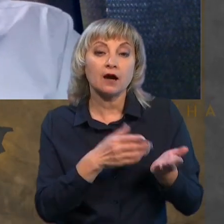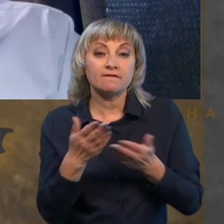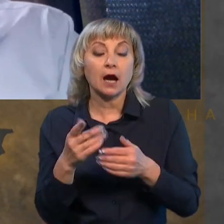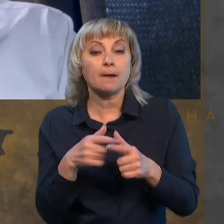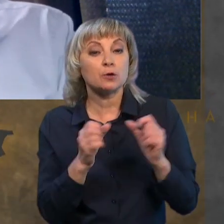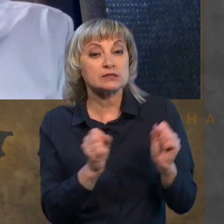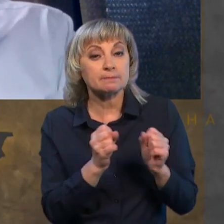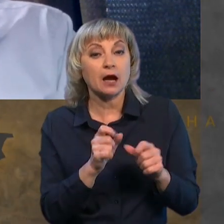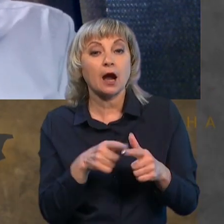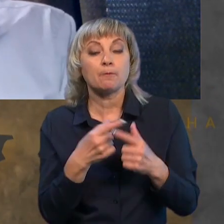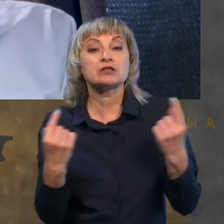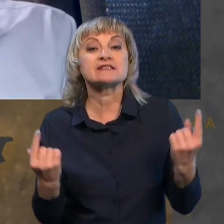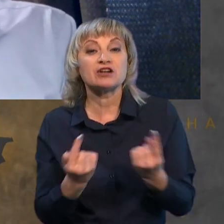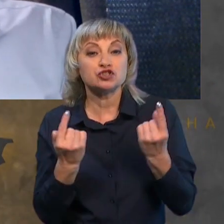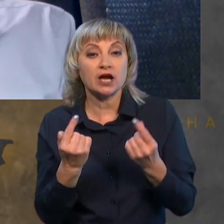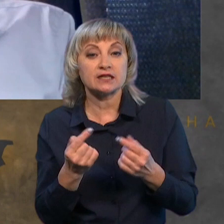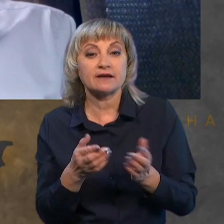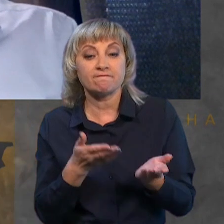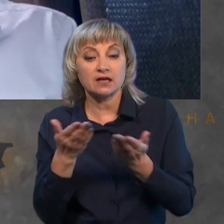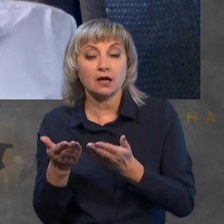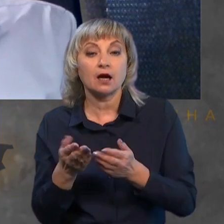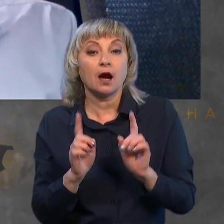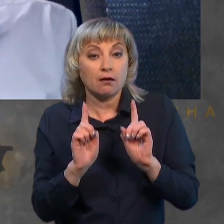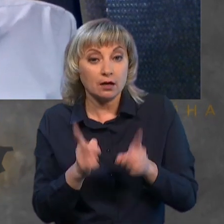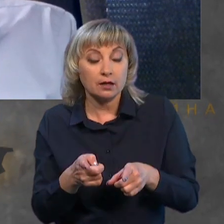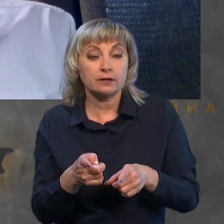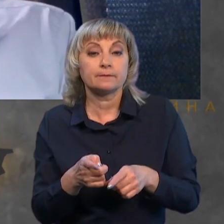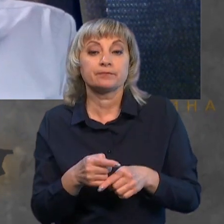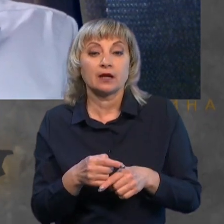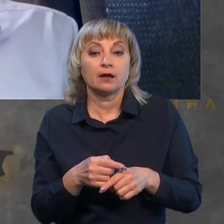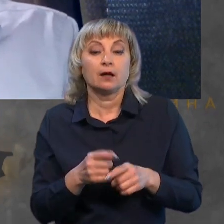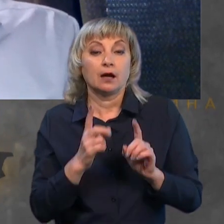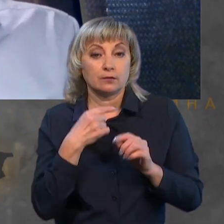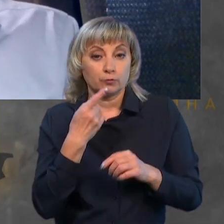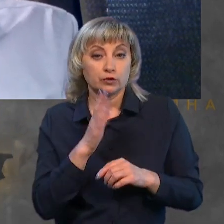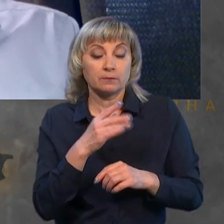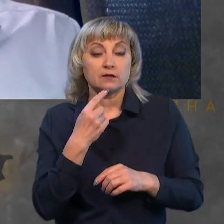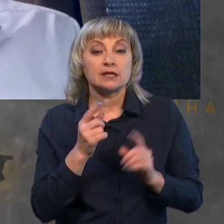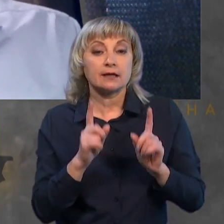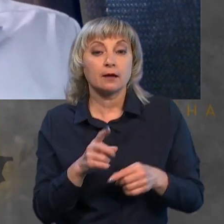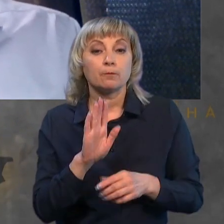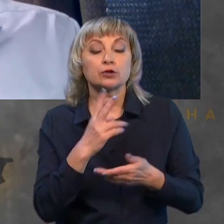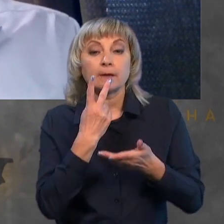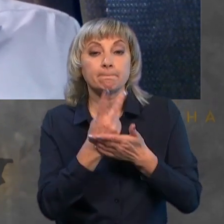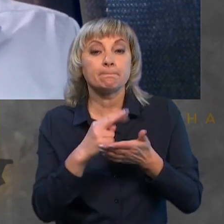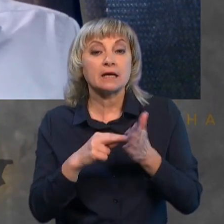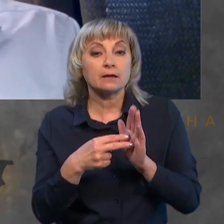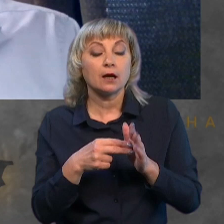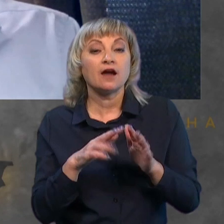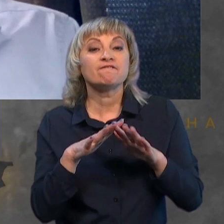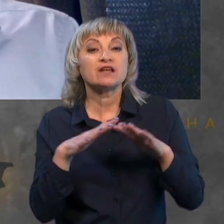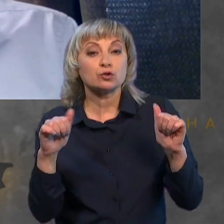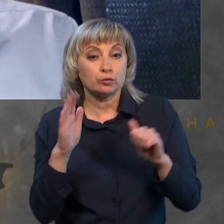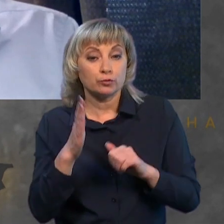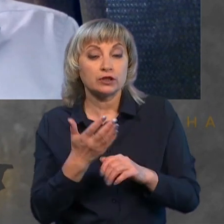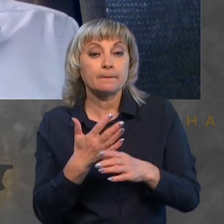або звичайний варіант, тобто реалістичний, да, песимістичний не буде, реалістичний. І він буде передбачати, що відключення можуть бути більшими. Тобто вони